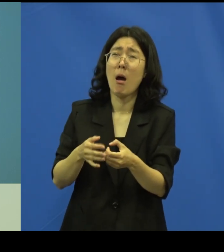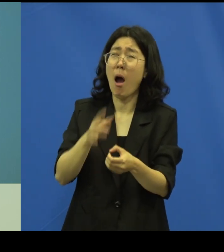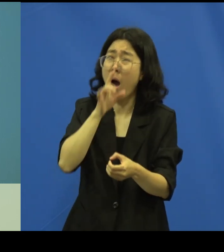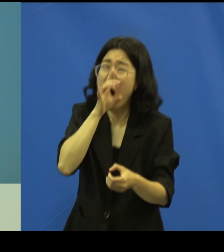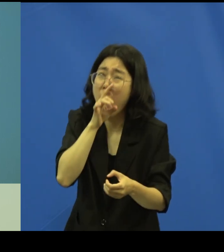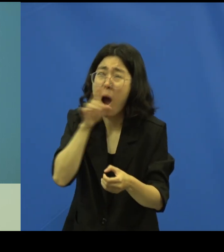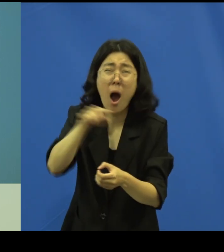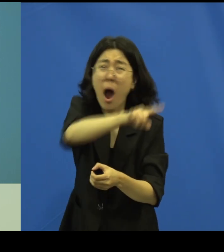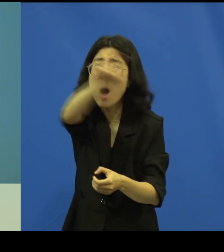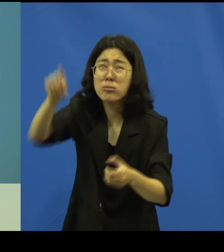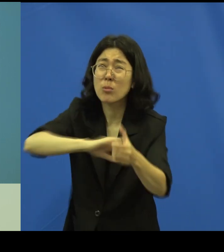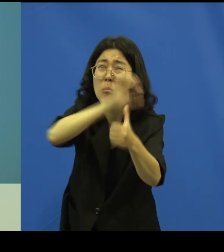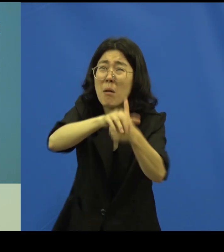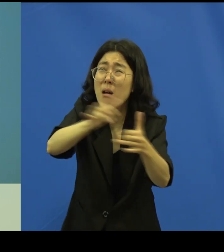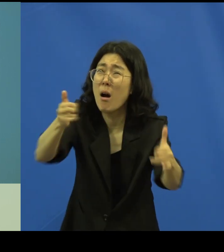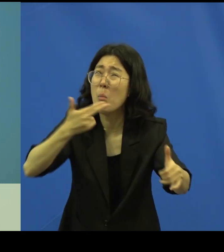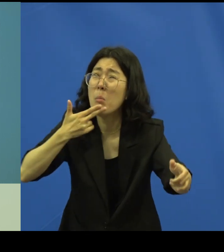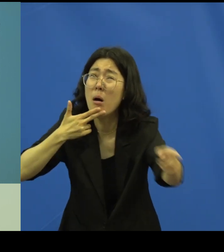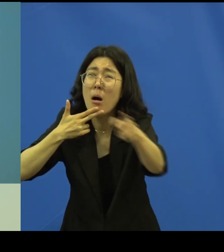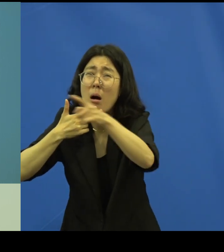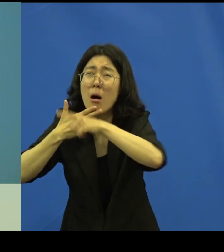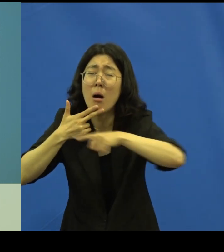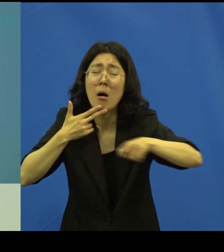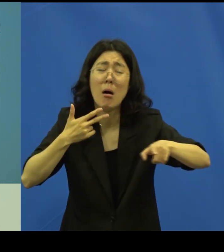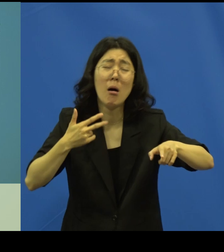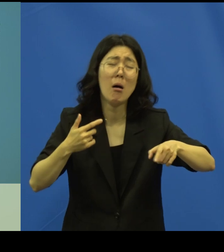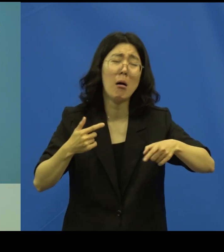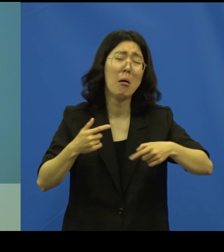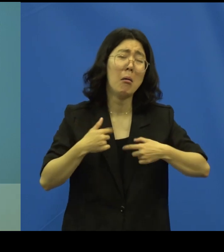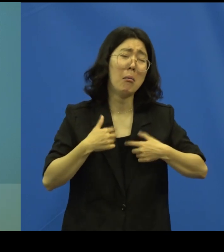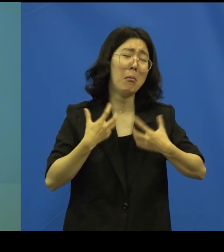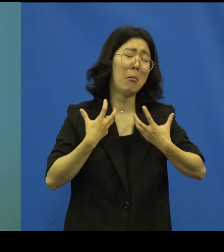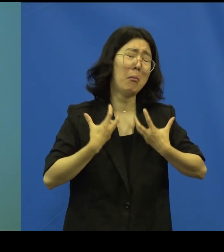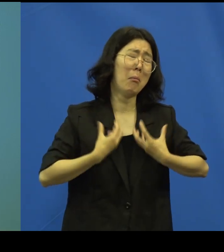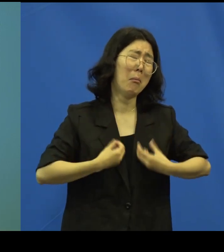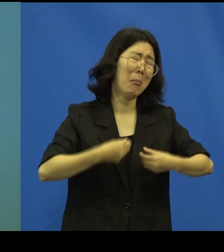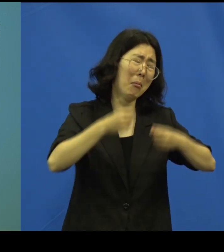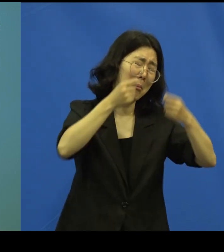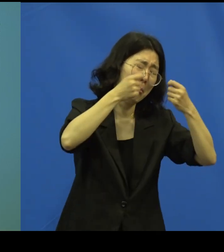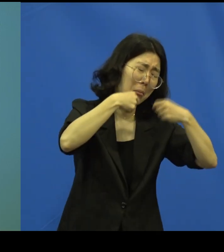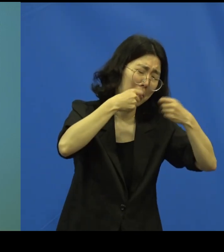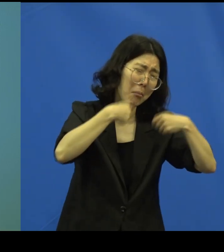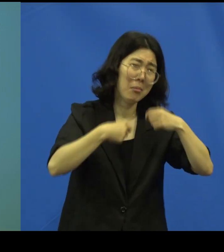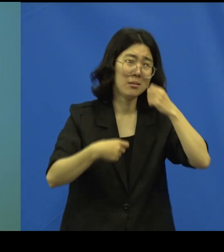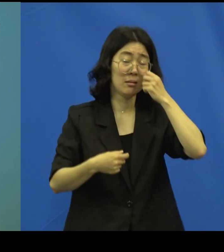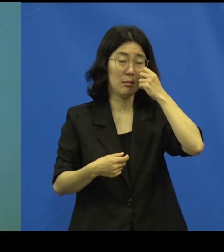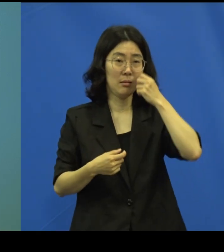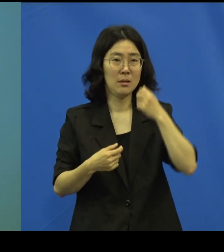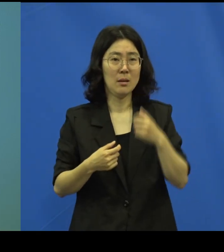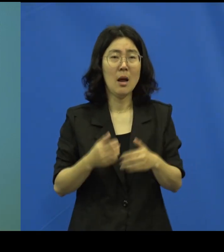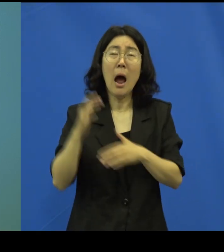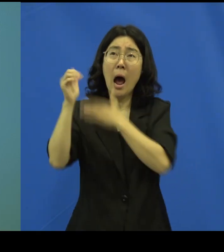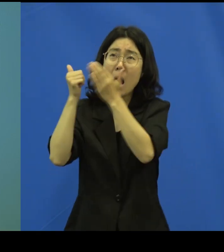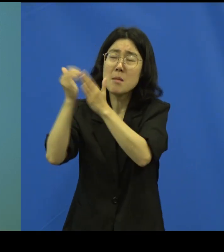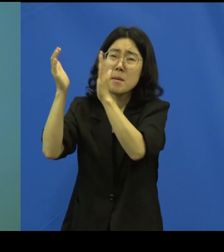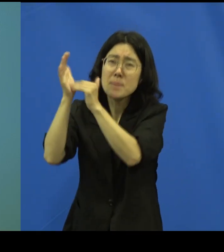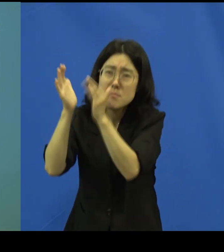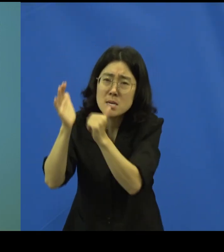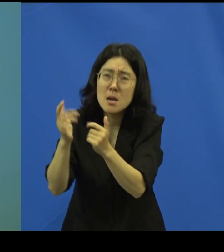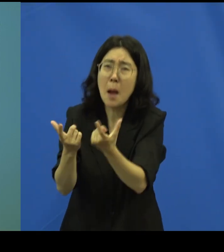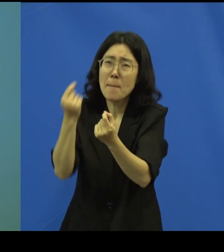돼요. 지금 펼쳐진 상황이 너무 좋지 않아. 앞이 보이지 않고 또